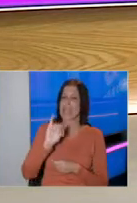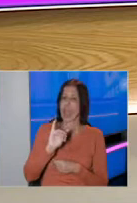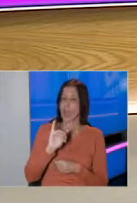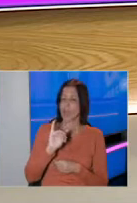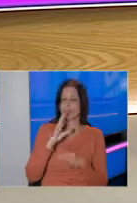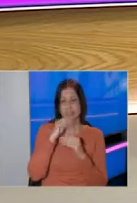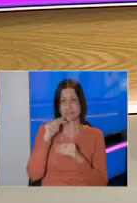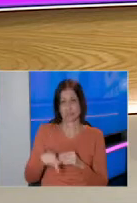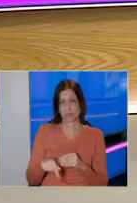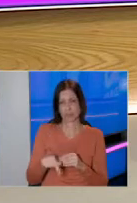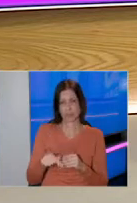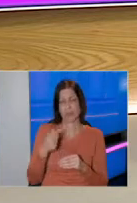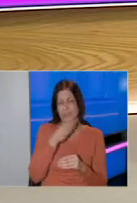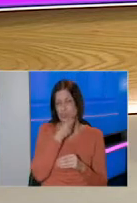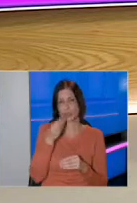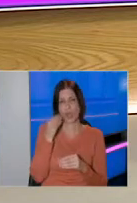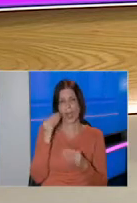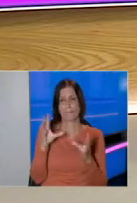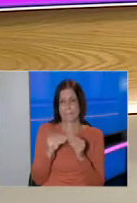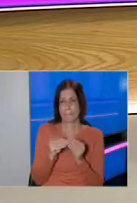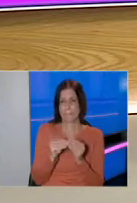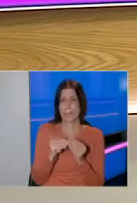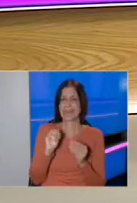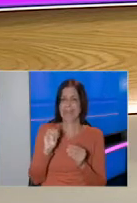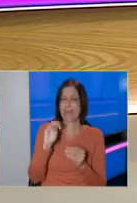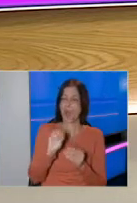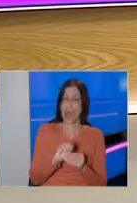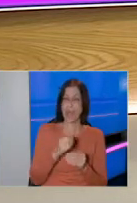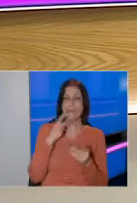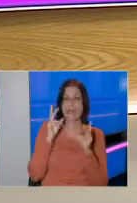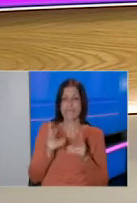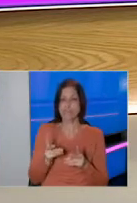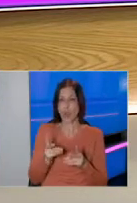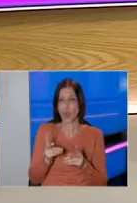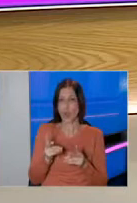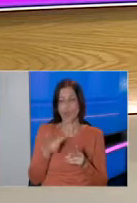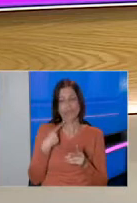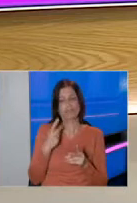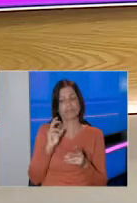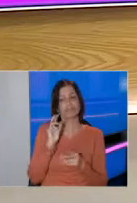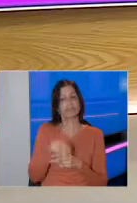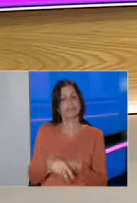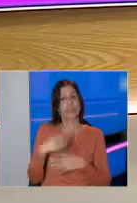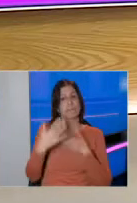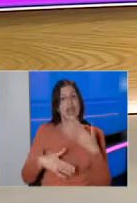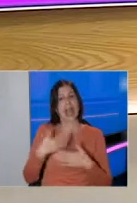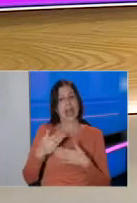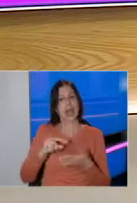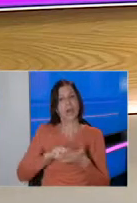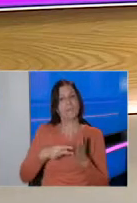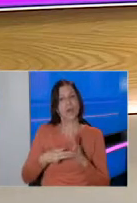כאן בערוץ כנסת בפרלמנט צהריים עם מזל מועלם, לאפשרות שיחבור למהלך פוליטי עם הרמטכ"ל